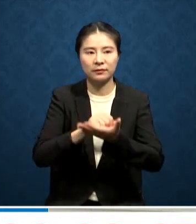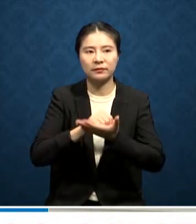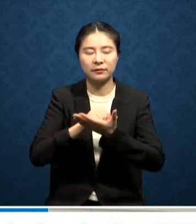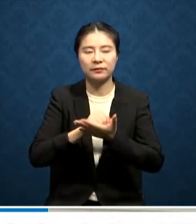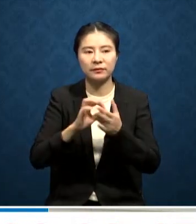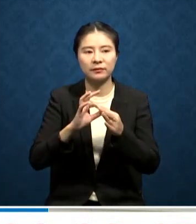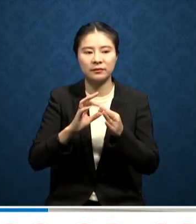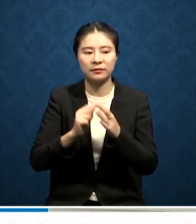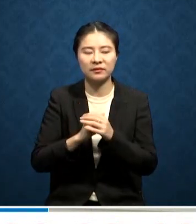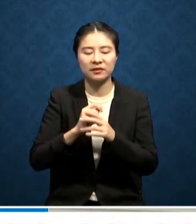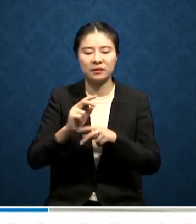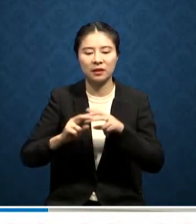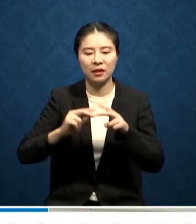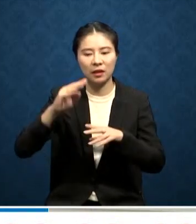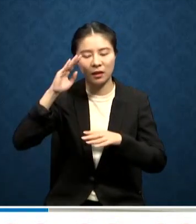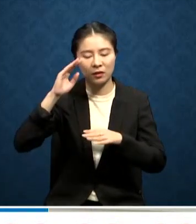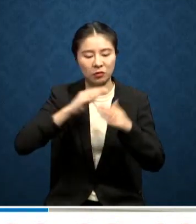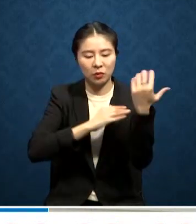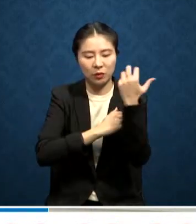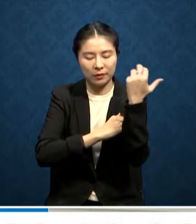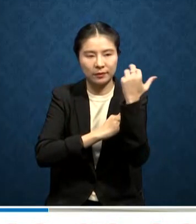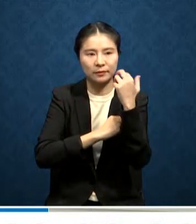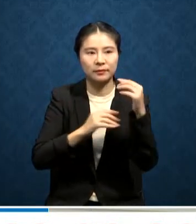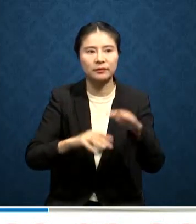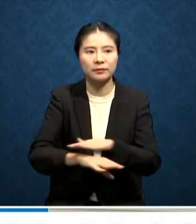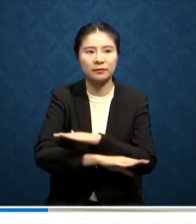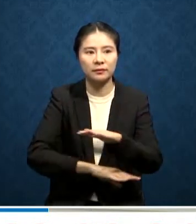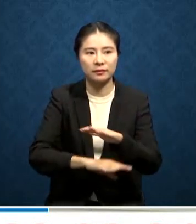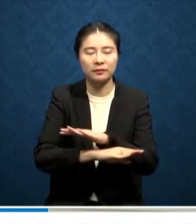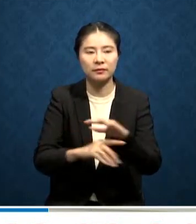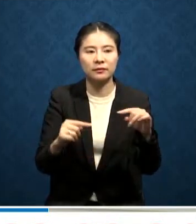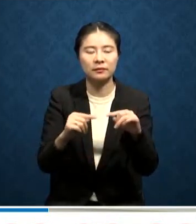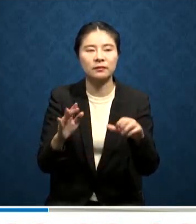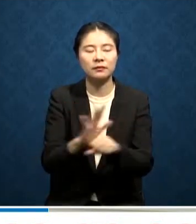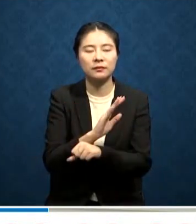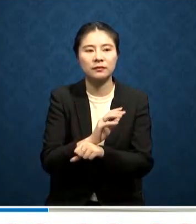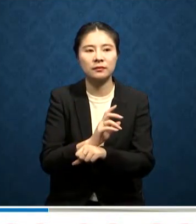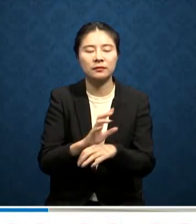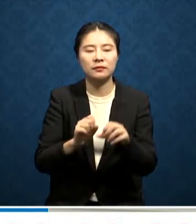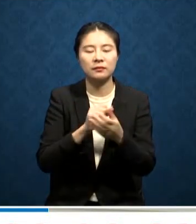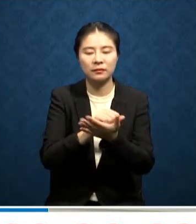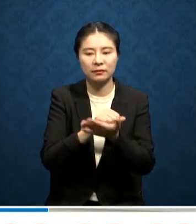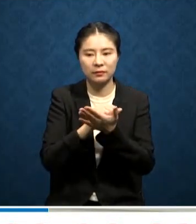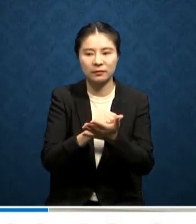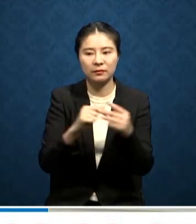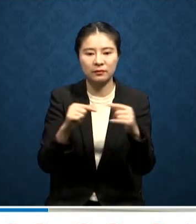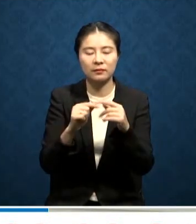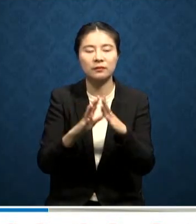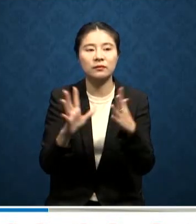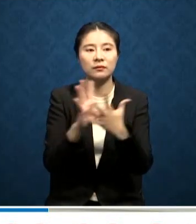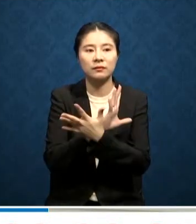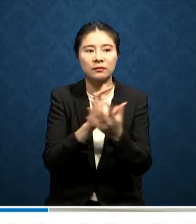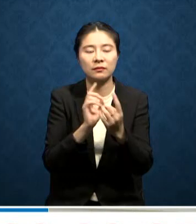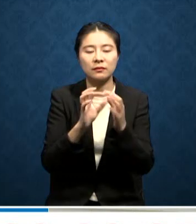อากาศอีกด้วยบริการโทรทัศน์และบริการโทรคมนาคมขั้นพื้นฐานอย่างทั่วถึงและเพื่อการบริการ